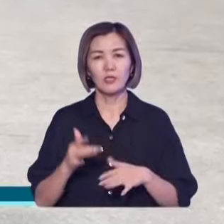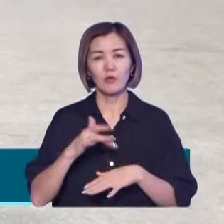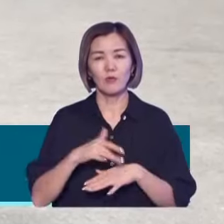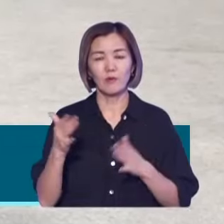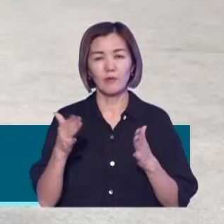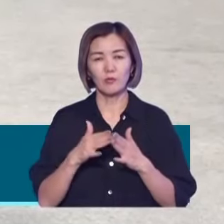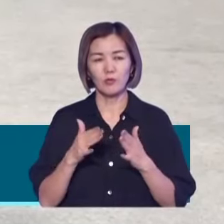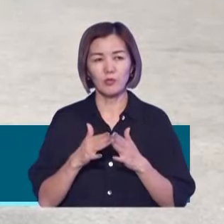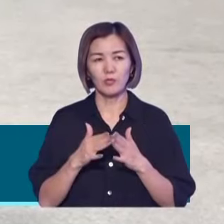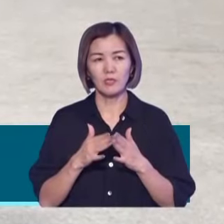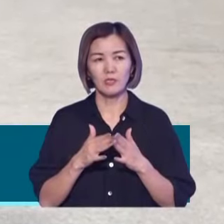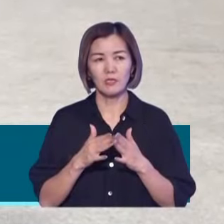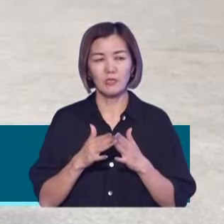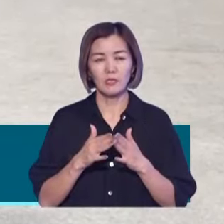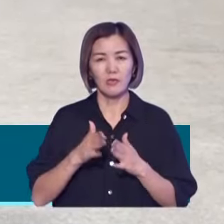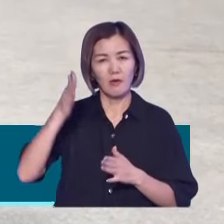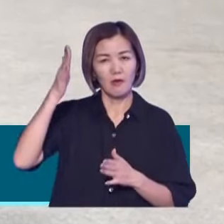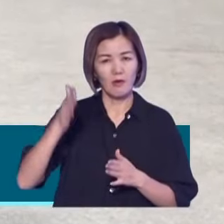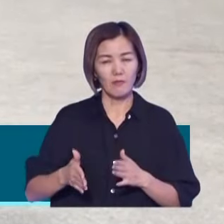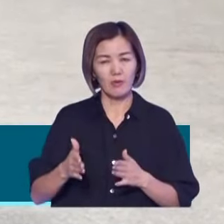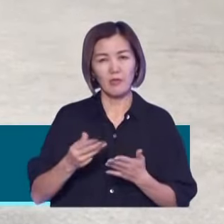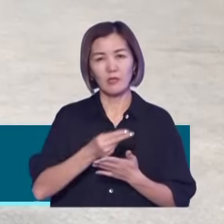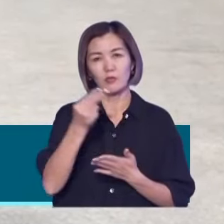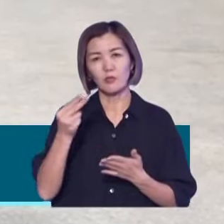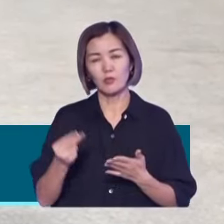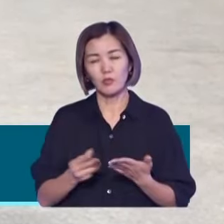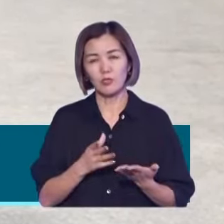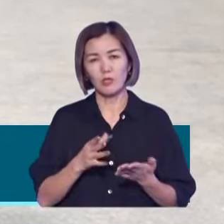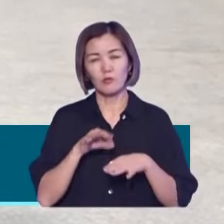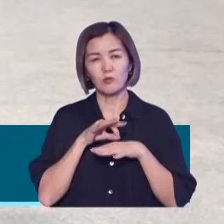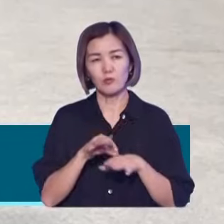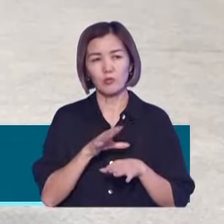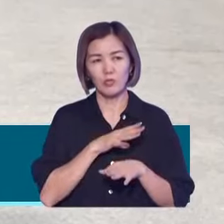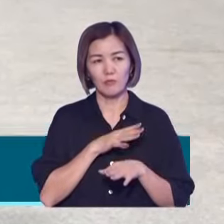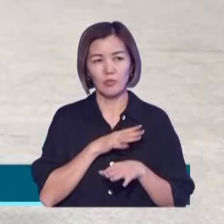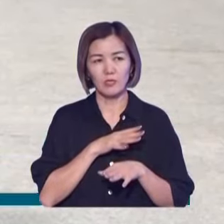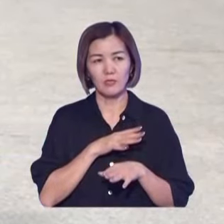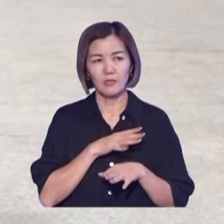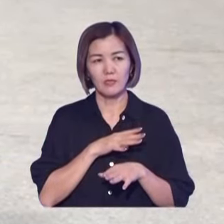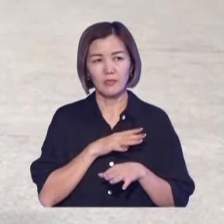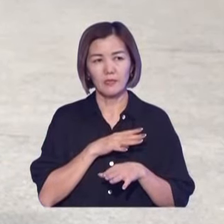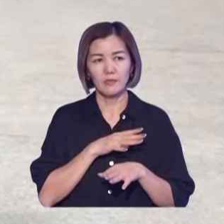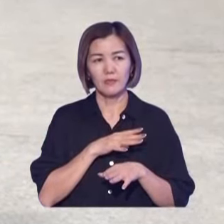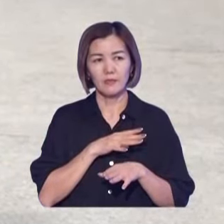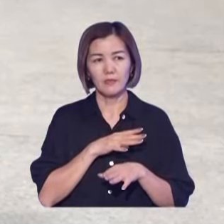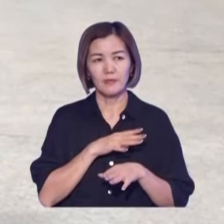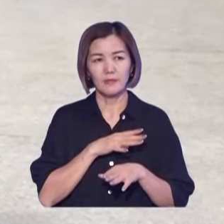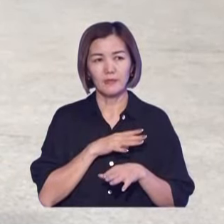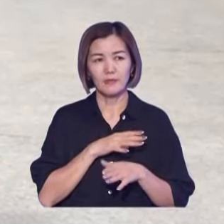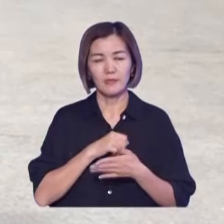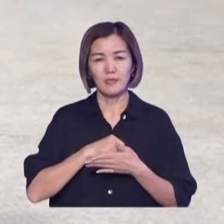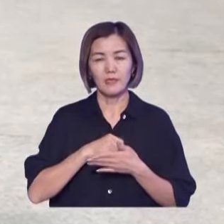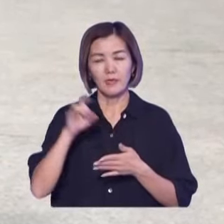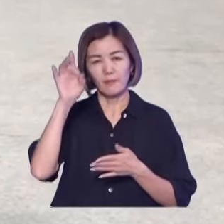үйлерде қасбеттері мұрал салу жұмыстары жүргізген болатын. Бұл жерде өздеріңізге белгілі